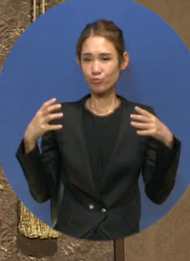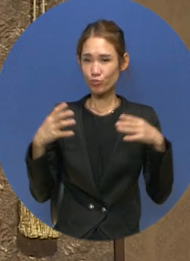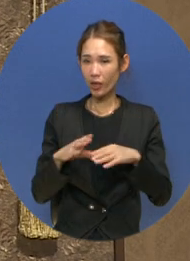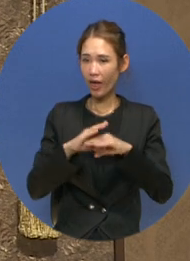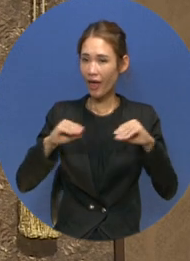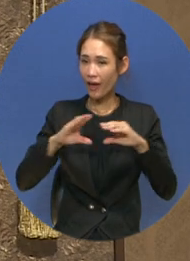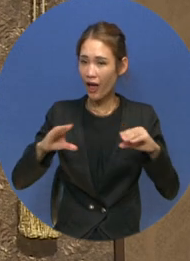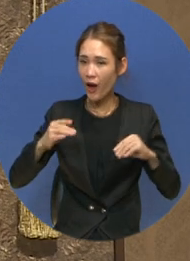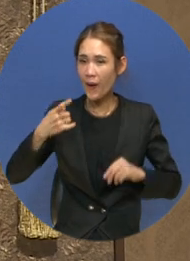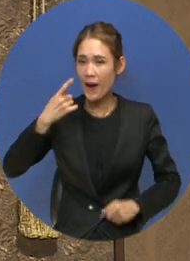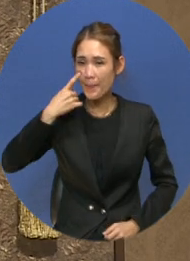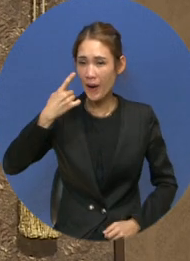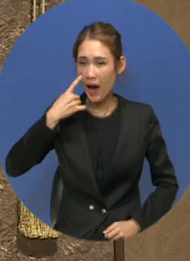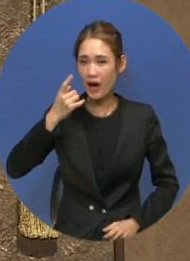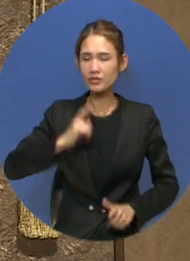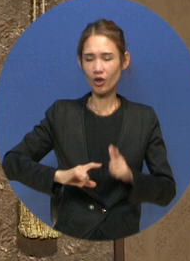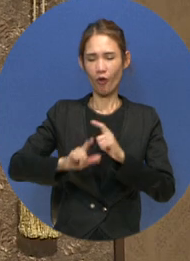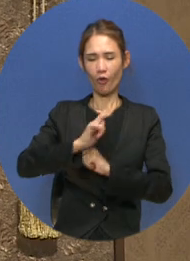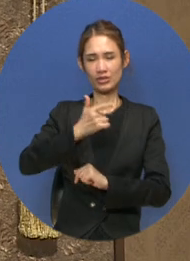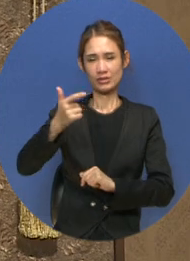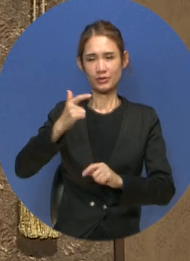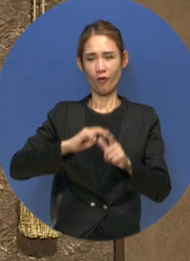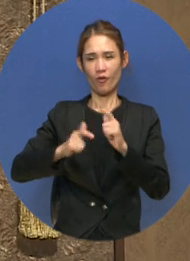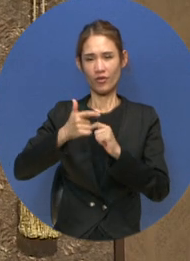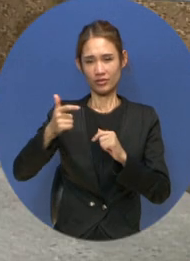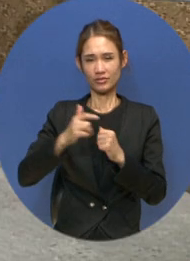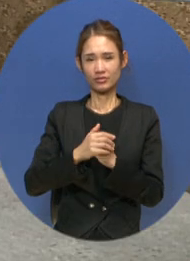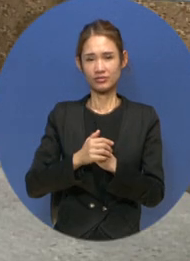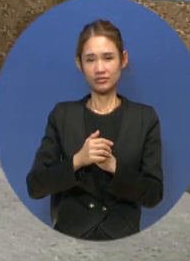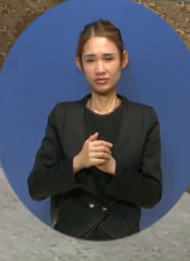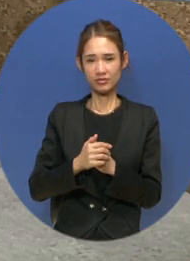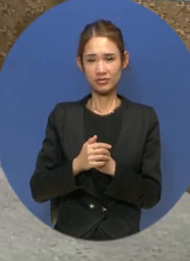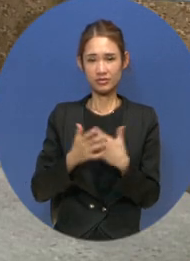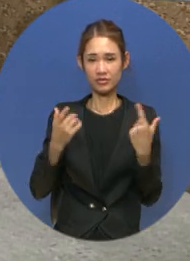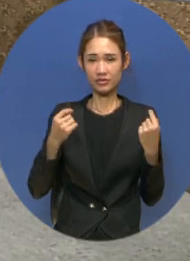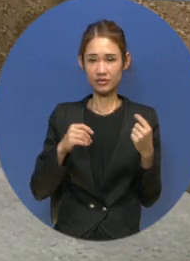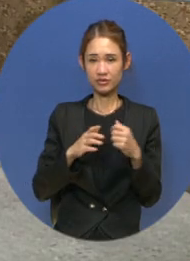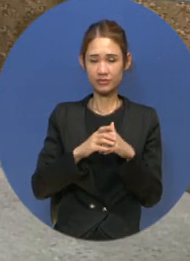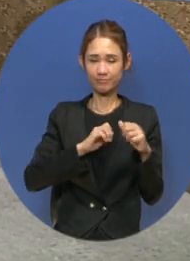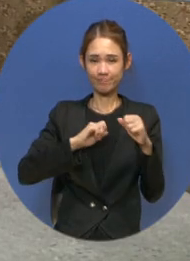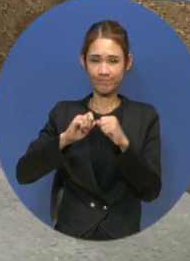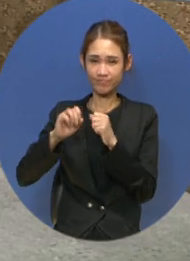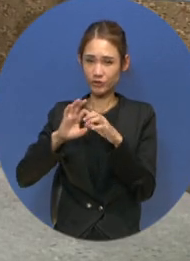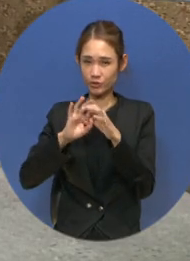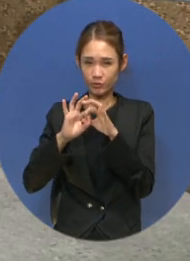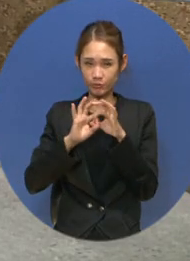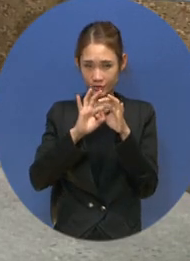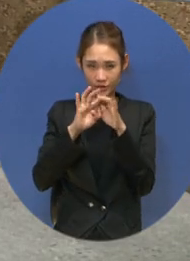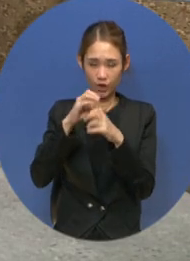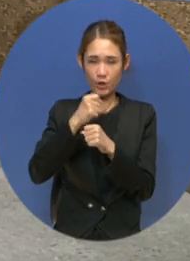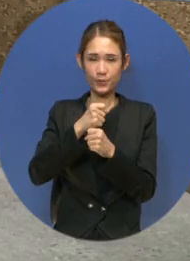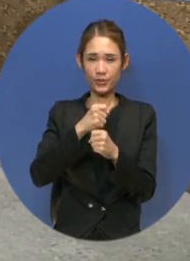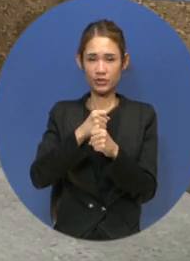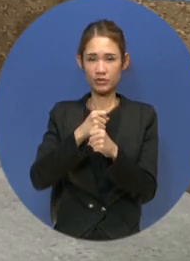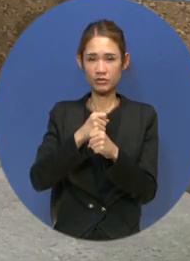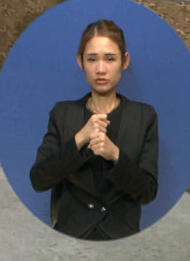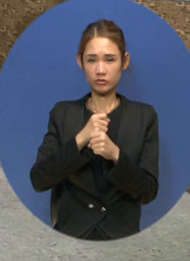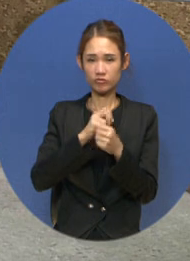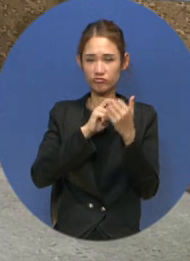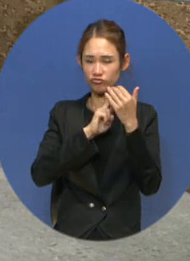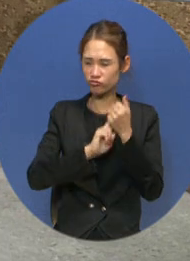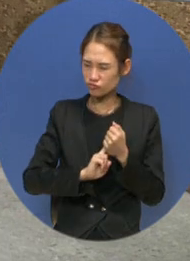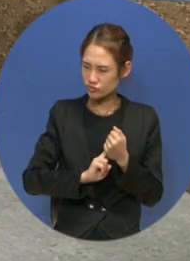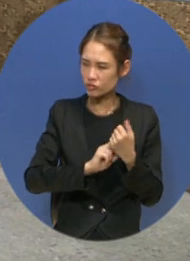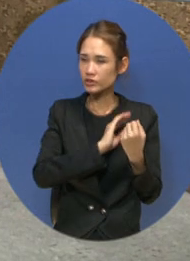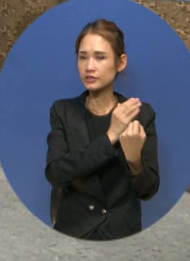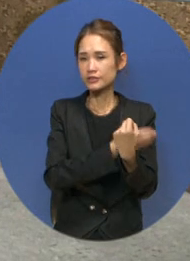이런 그러니까요. 의미에서 더 큰 의미가 있다라고 네, 얘기할 수 있습니다. 10분 발휘하고 있는 것 같은데 이런 유기적인 연대를 결정을 네네. 해서 네. 그 가지고